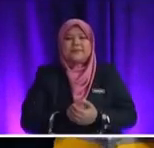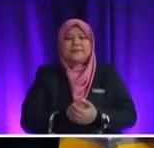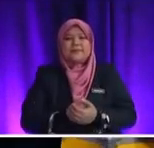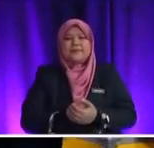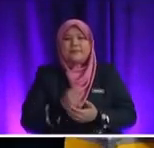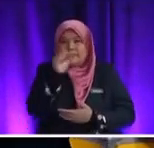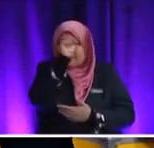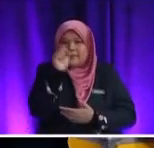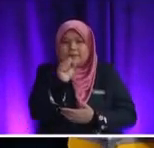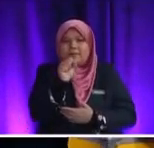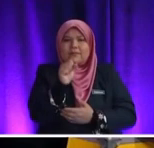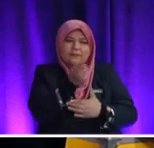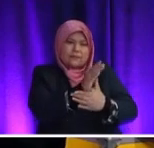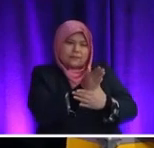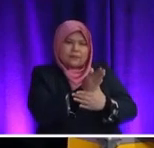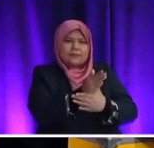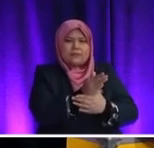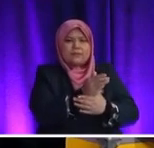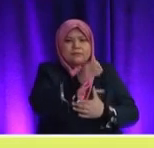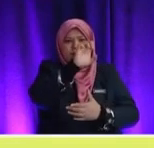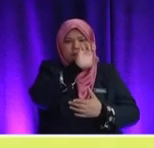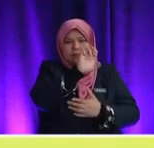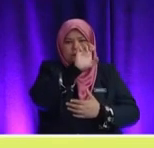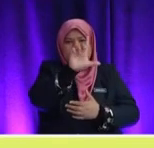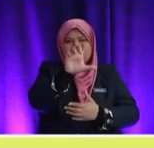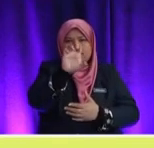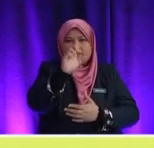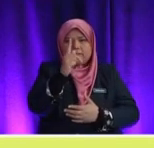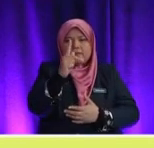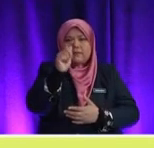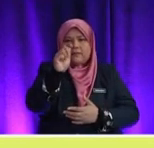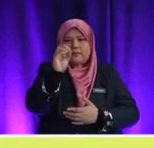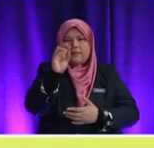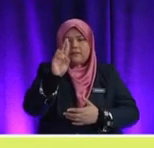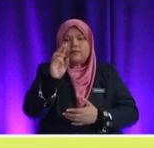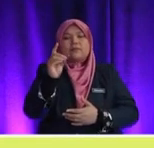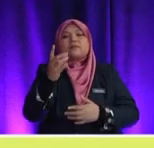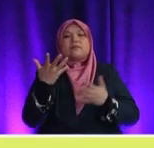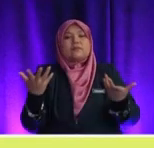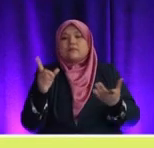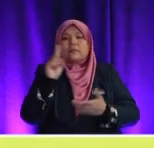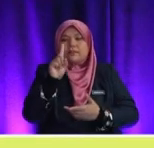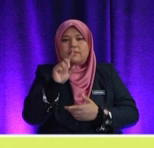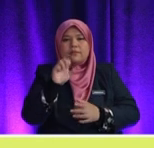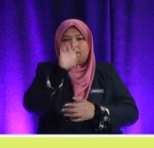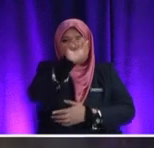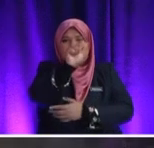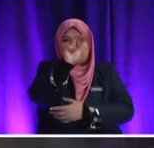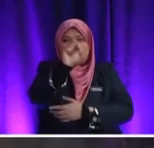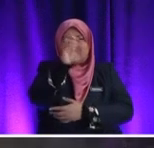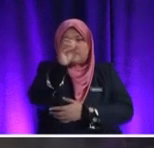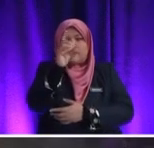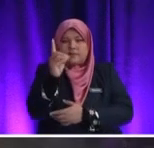soalnya antara elektron manakah yang bertindak sebagai Enot Oke